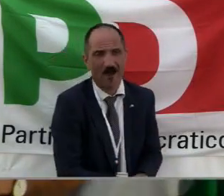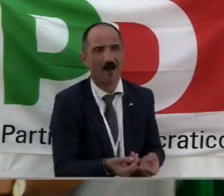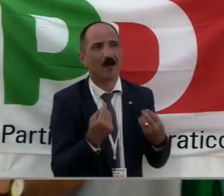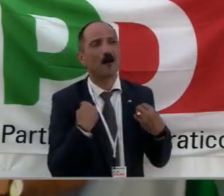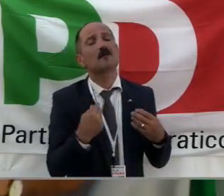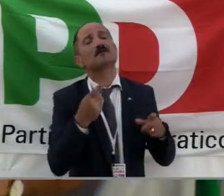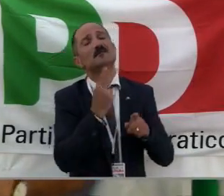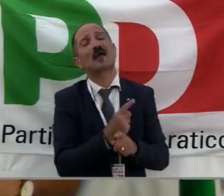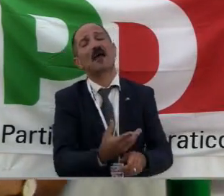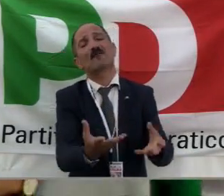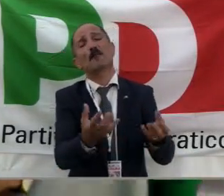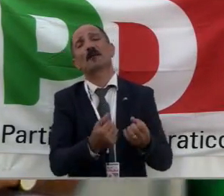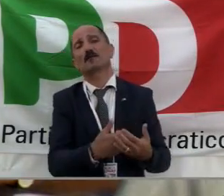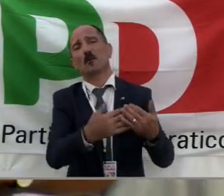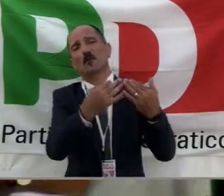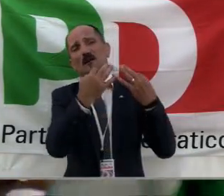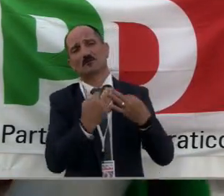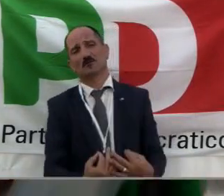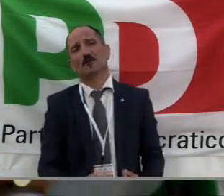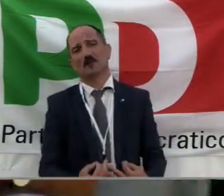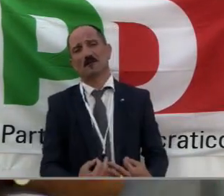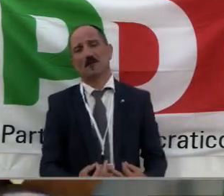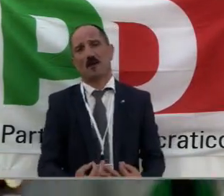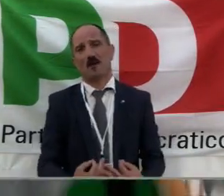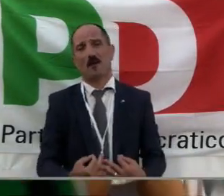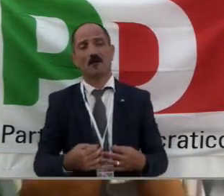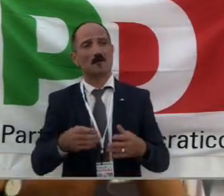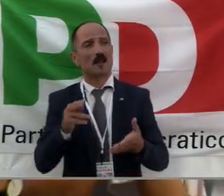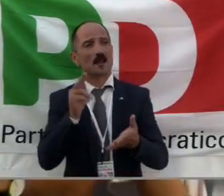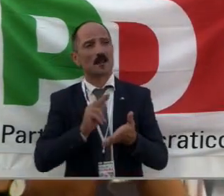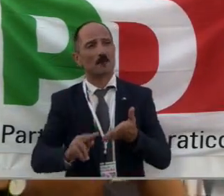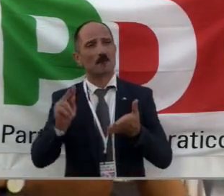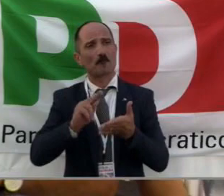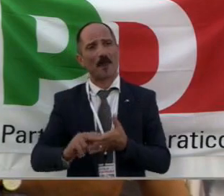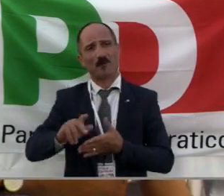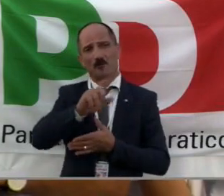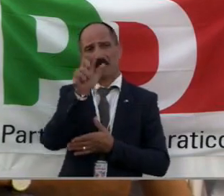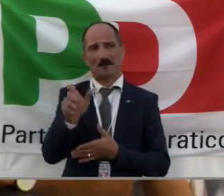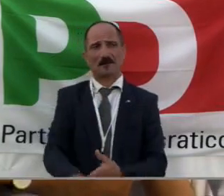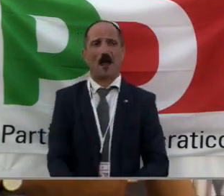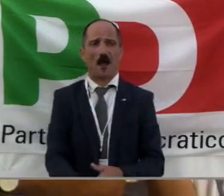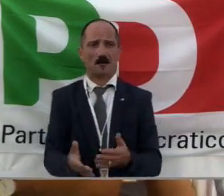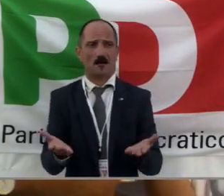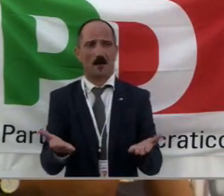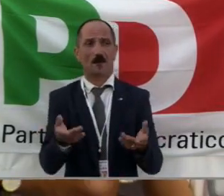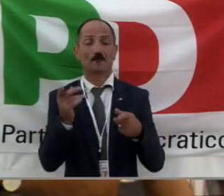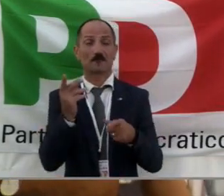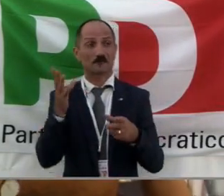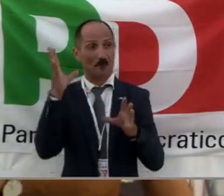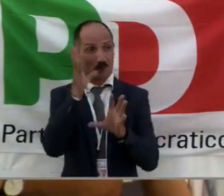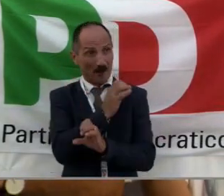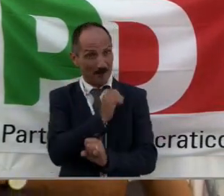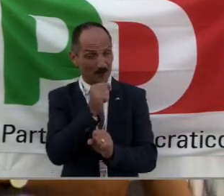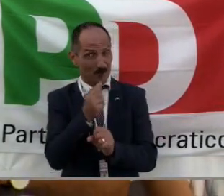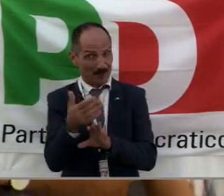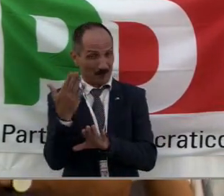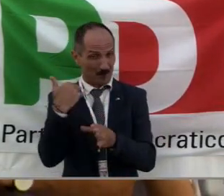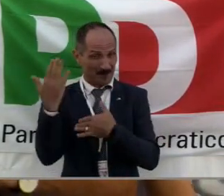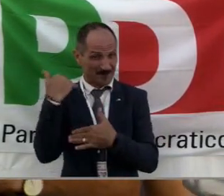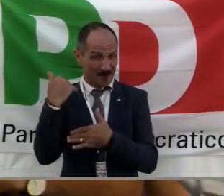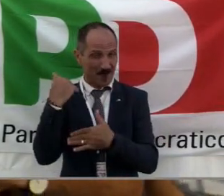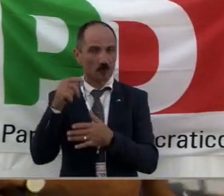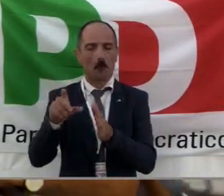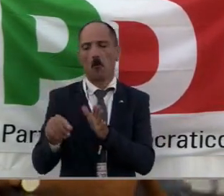responsabilità all'altezza dell'impegno che deve a questo paese. Abbiamo capito che è passato in